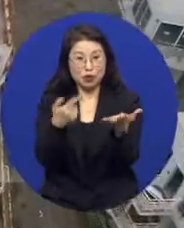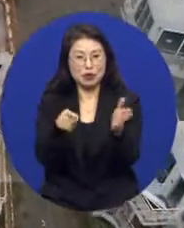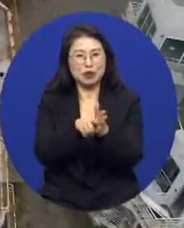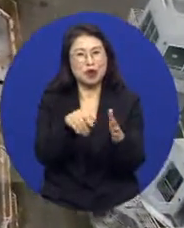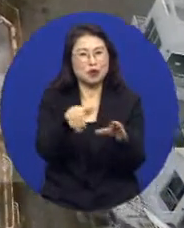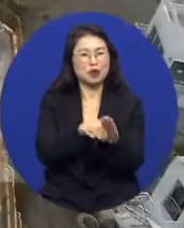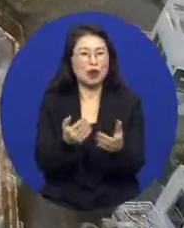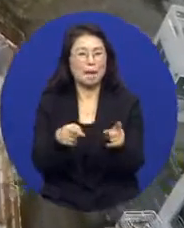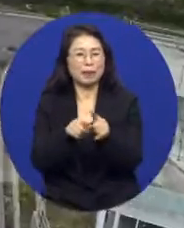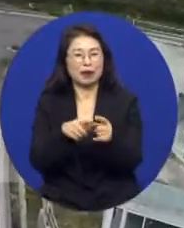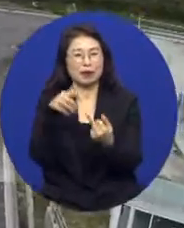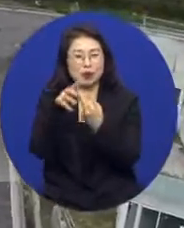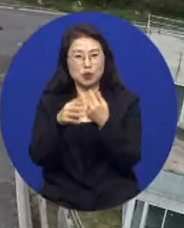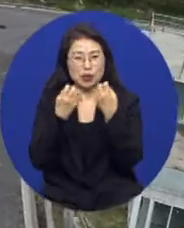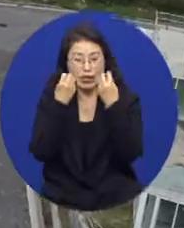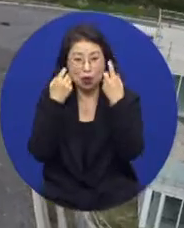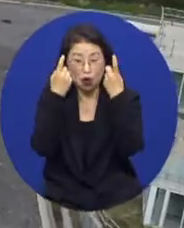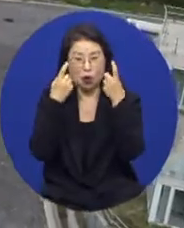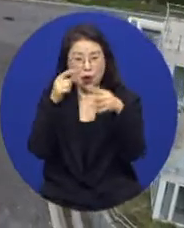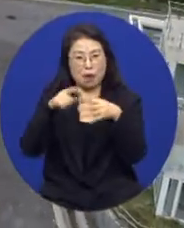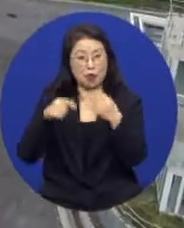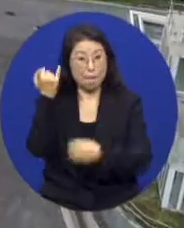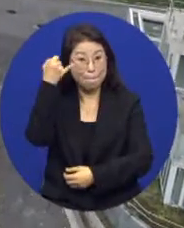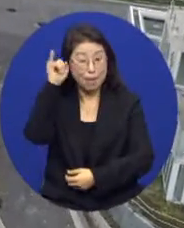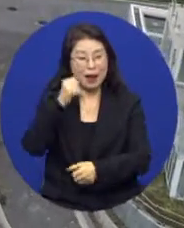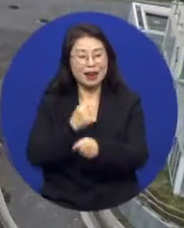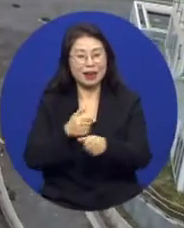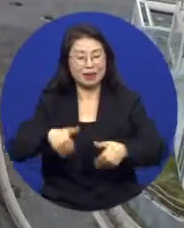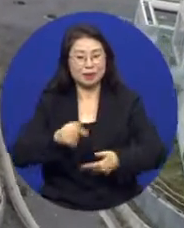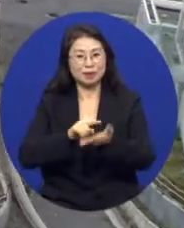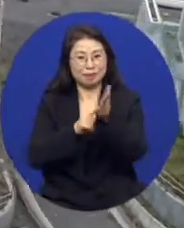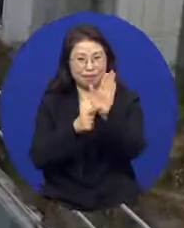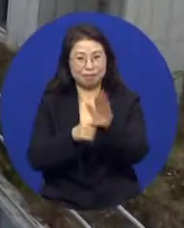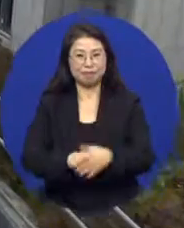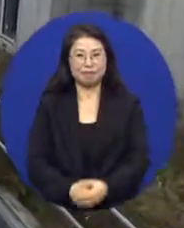문화를 곁들인 서귀포시의 새로운 관광상품으로 만들겠다고 밝혔습니다